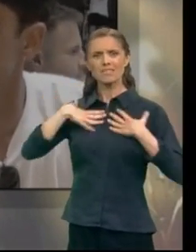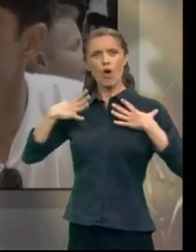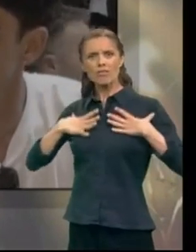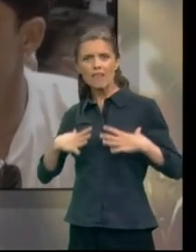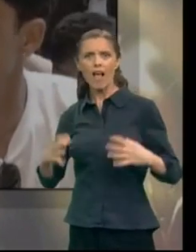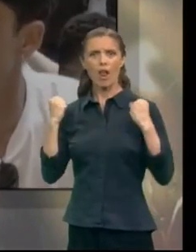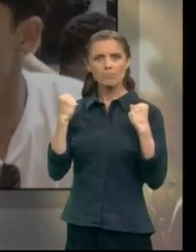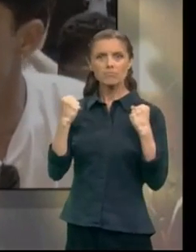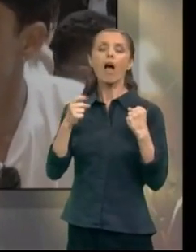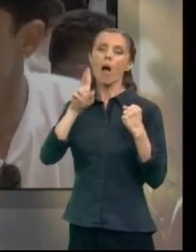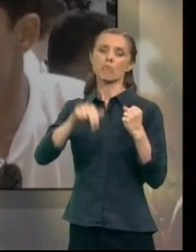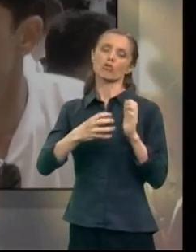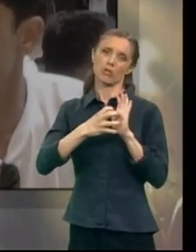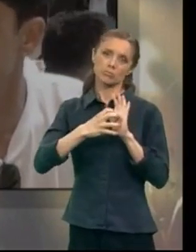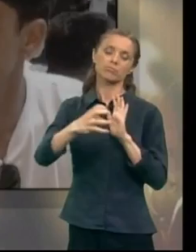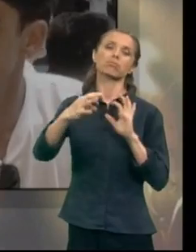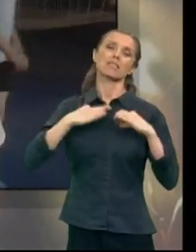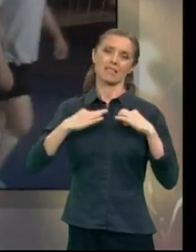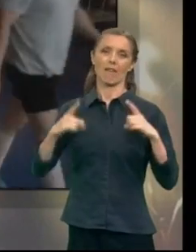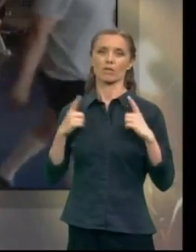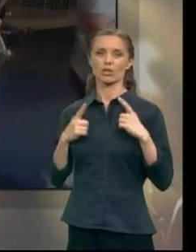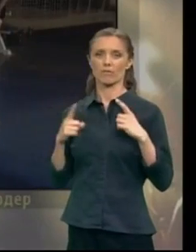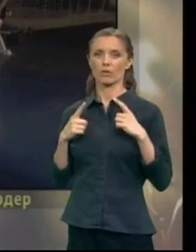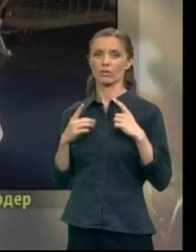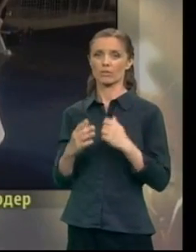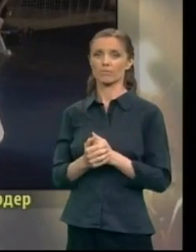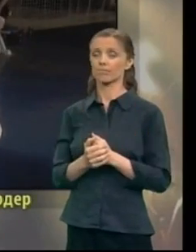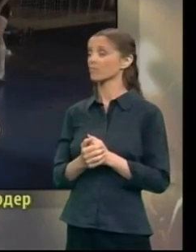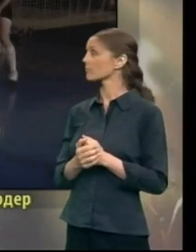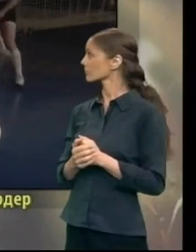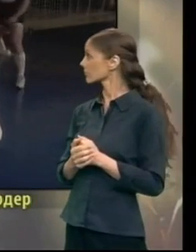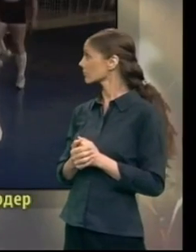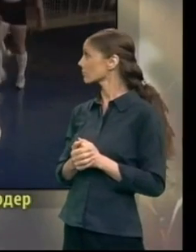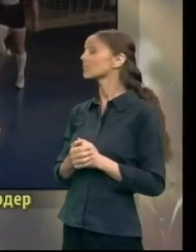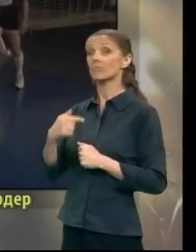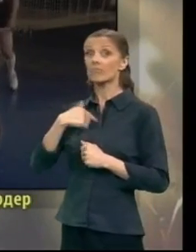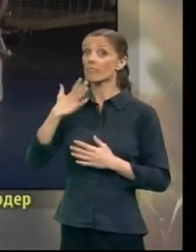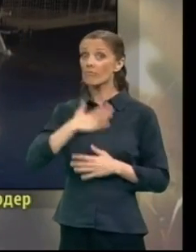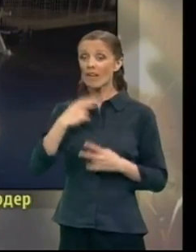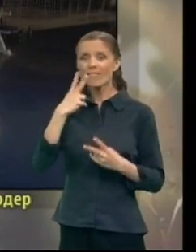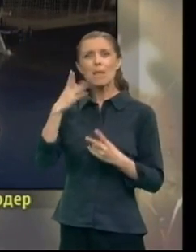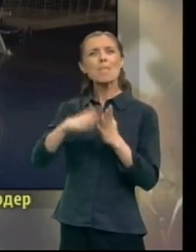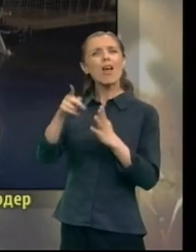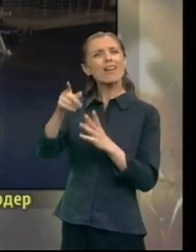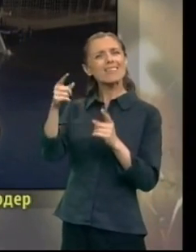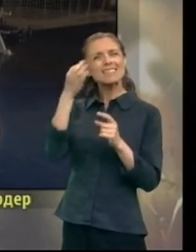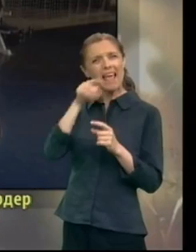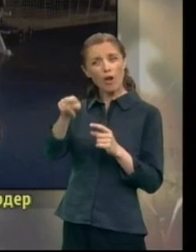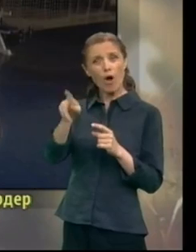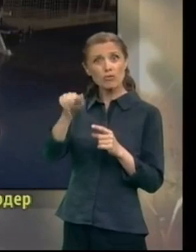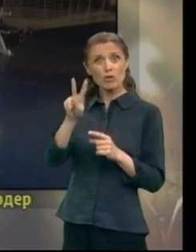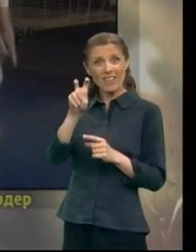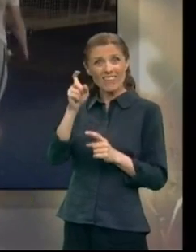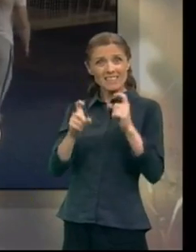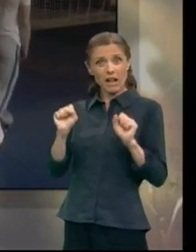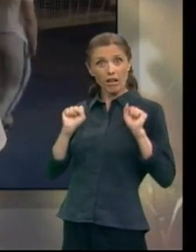održati u jednom dugovečnom zdravom životu. I poznato je vidjeti Milorada Senkovića, čovjeka koji podiže 200 kg u ovoj kategoriji. To je